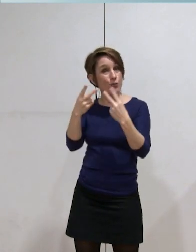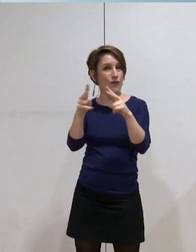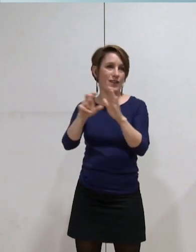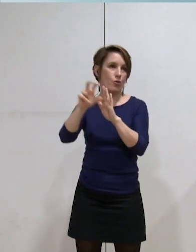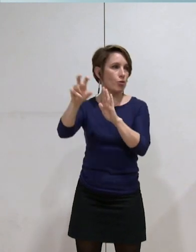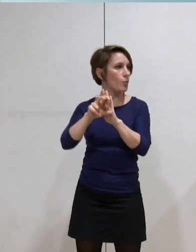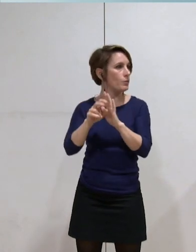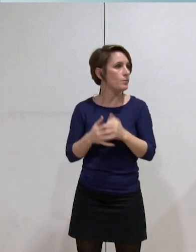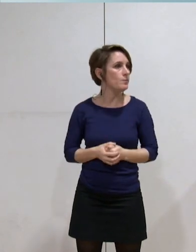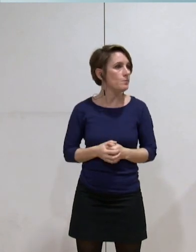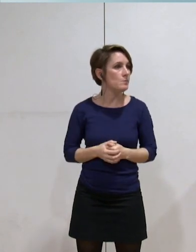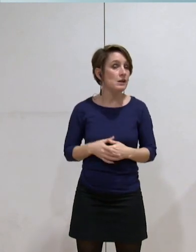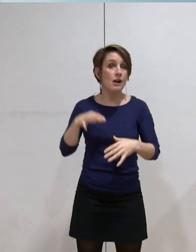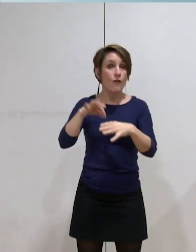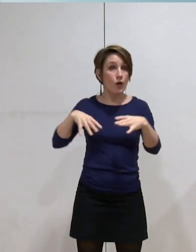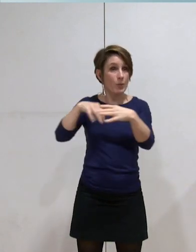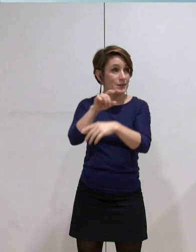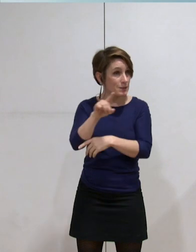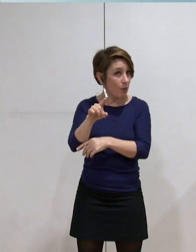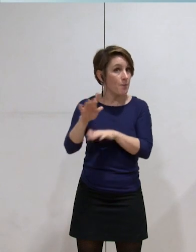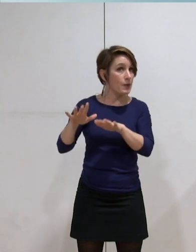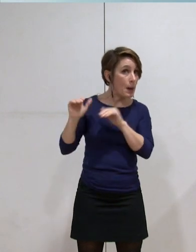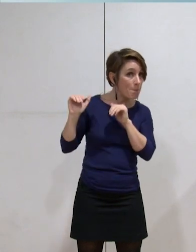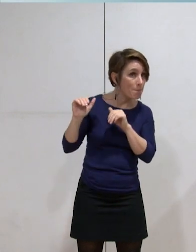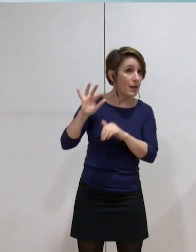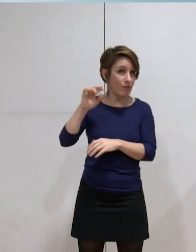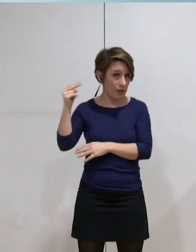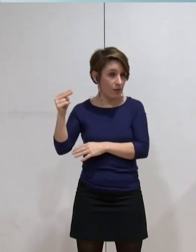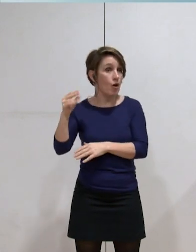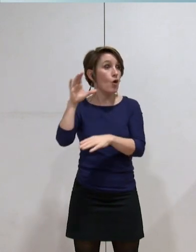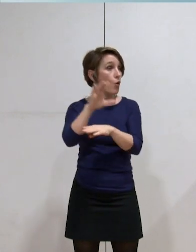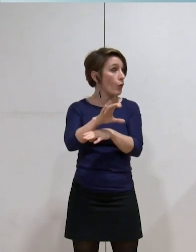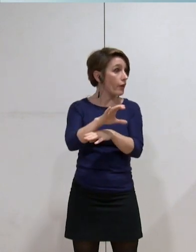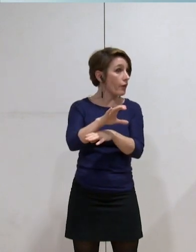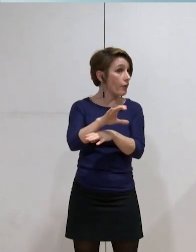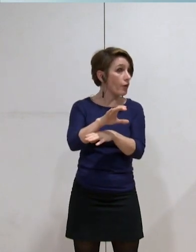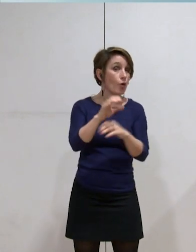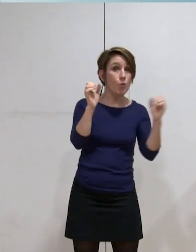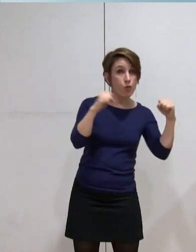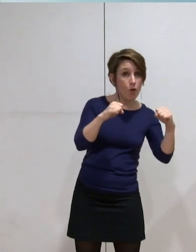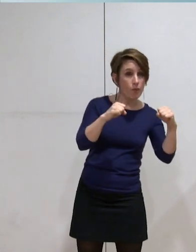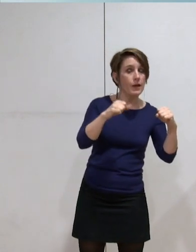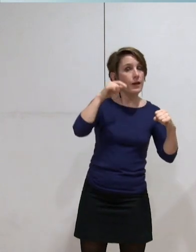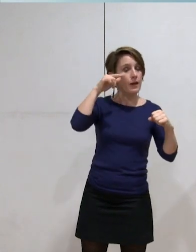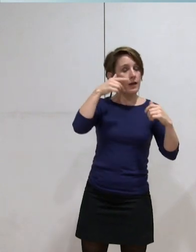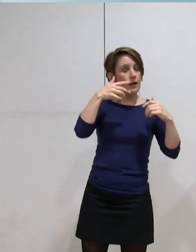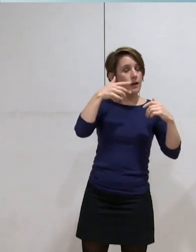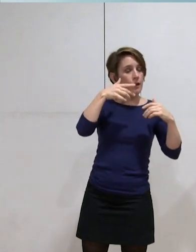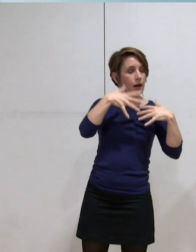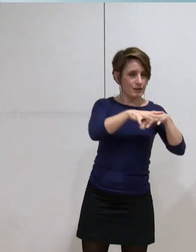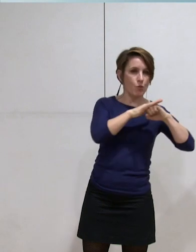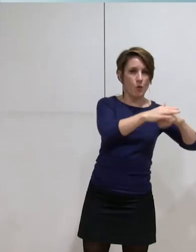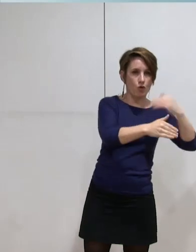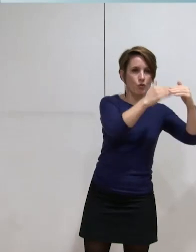Grenoble qui ne prend pas part au vote qui s'abstient Front National qui vote contre qui vote pour rassemblement de